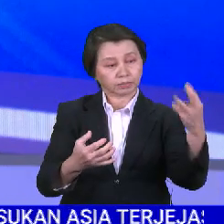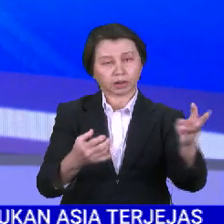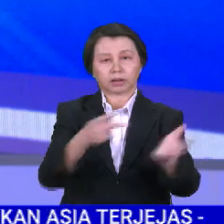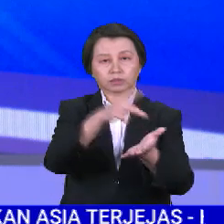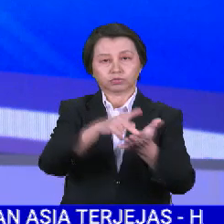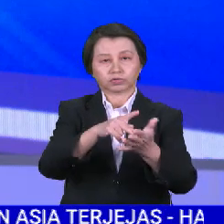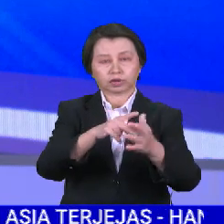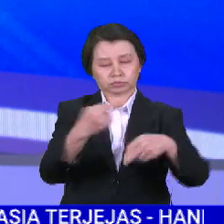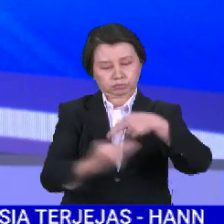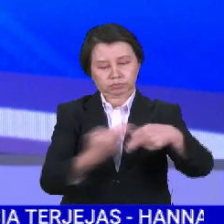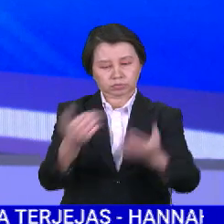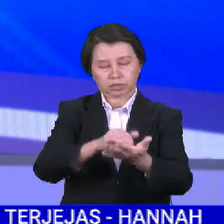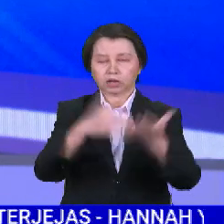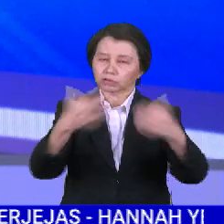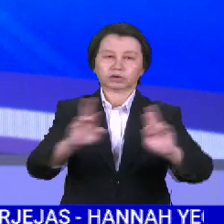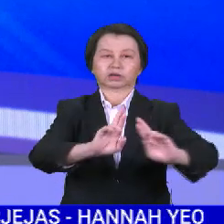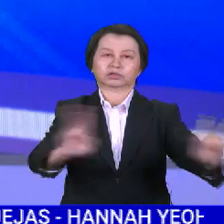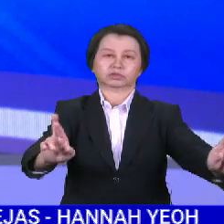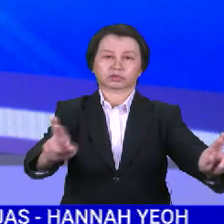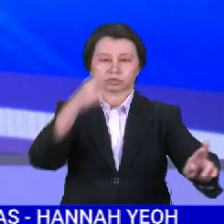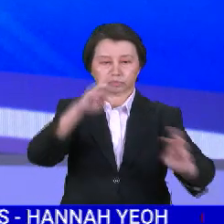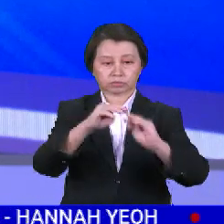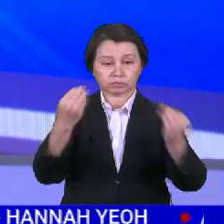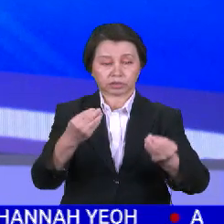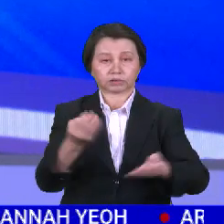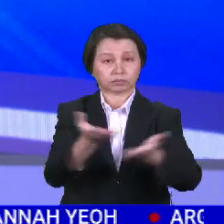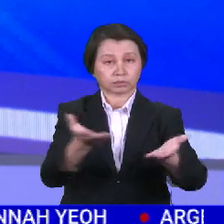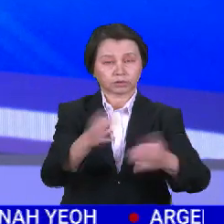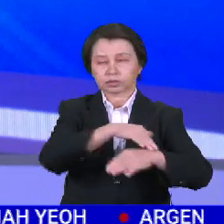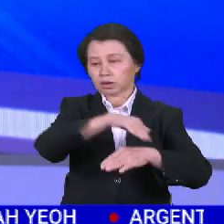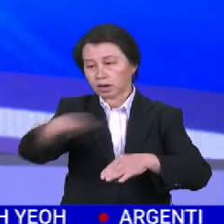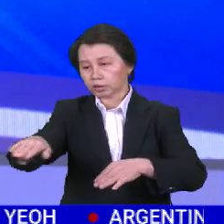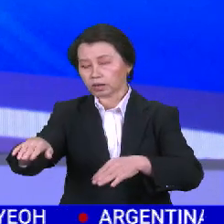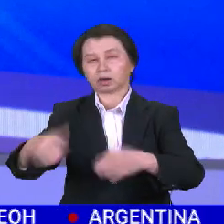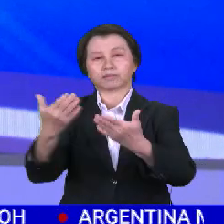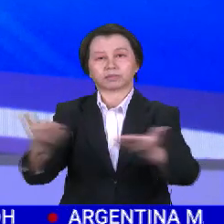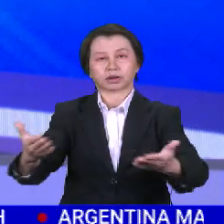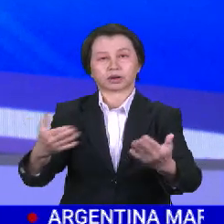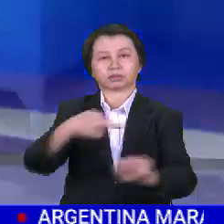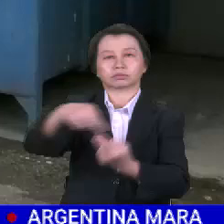semula telah disediakan untuk kemudahan masyarakat setempat menghantar barang